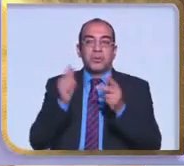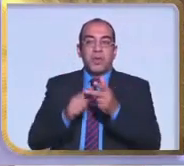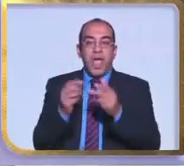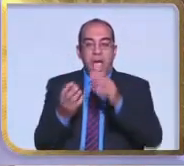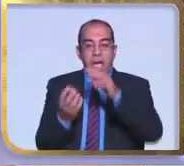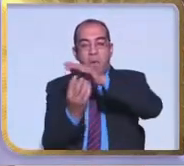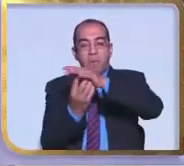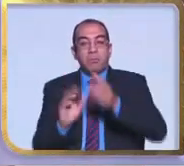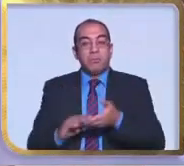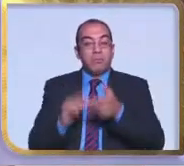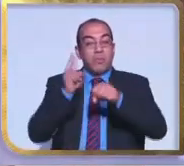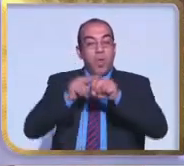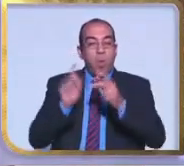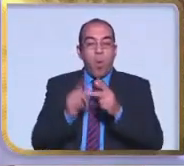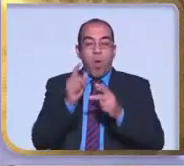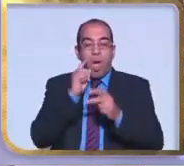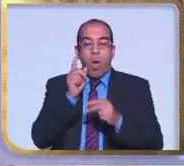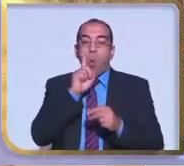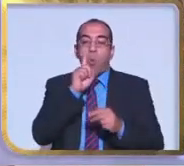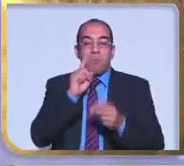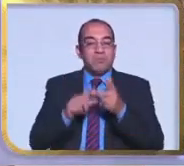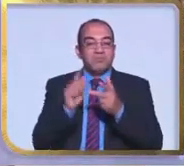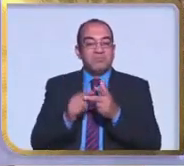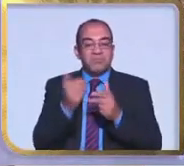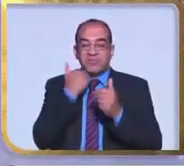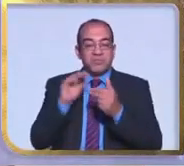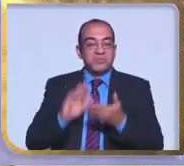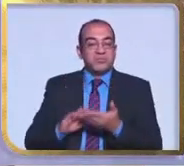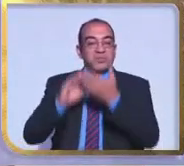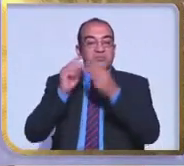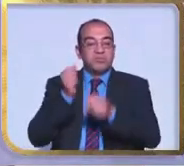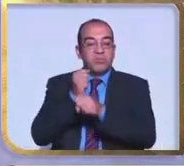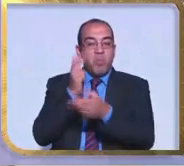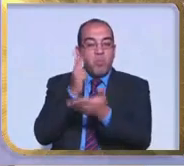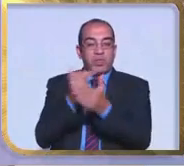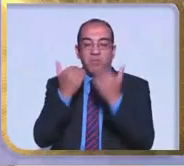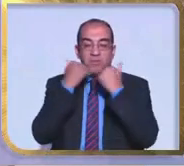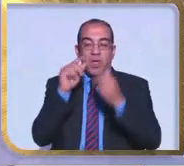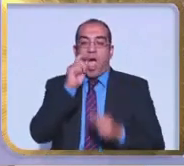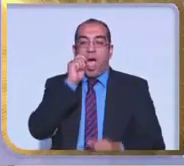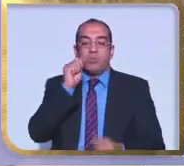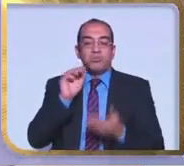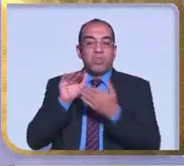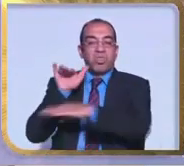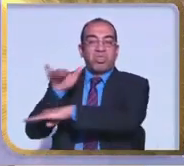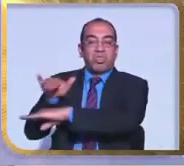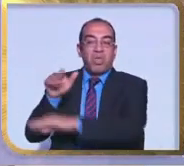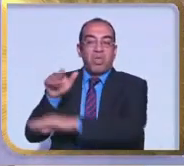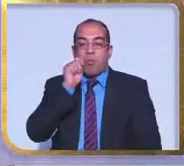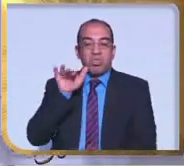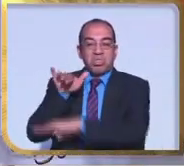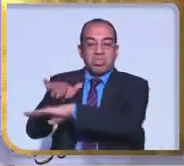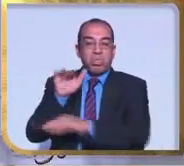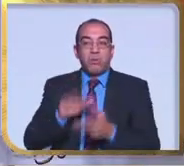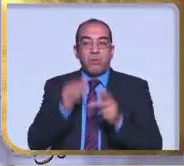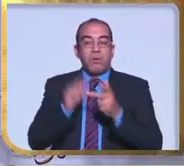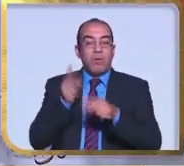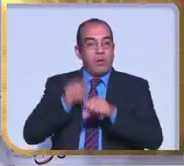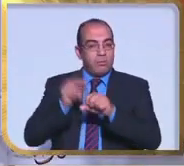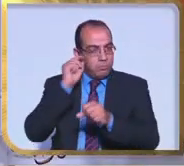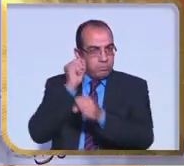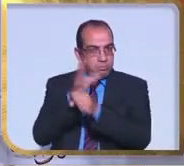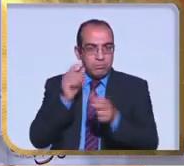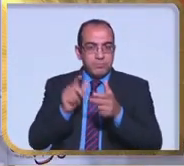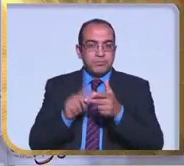للجامعة، والدتها ما عندهاش مصدر للدخل، ووالدها لا ينفق عليها. لا مانع من